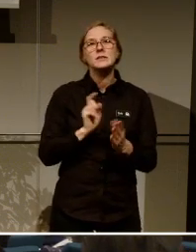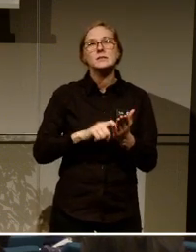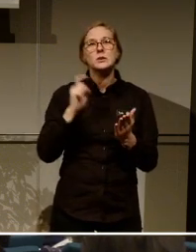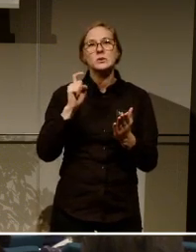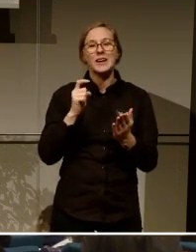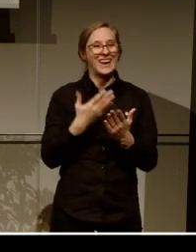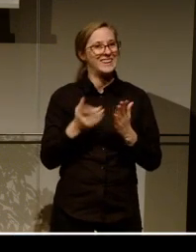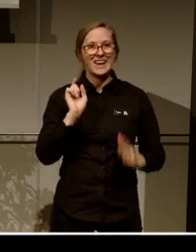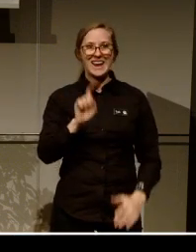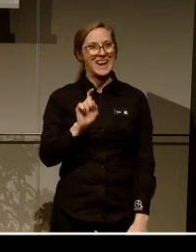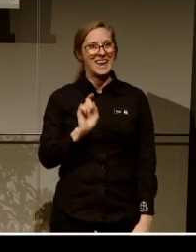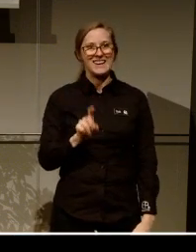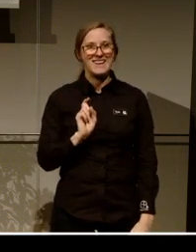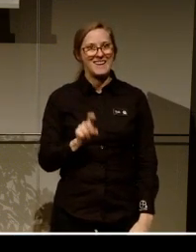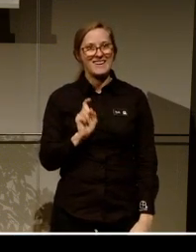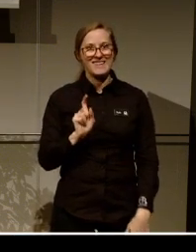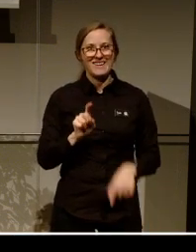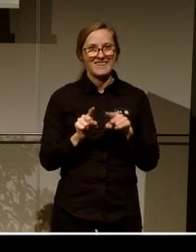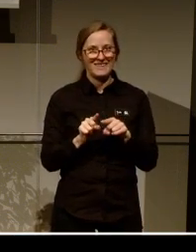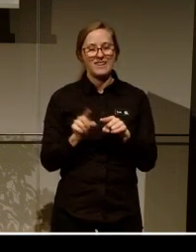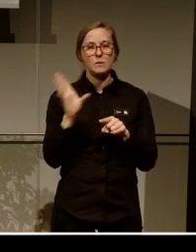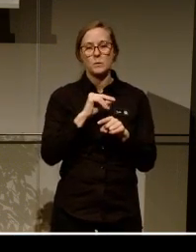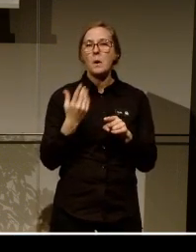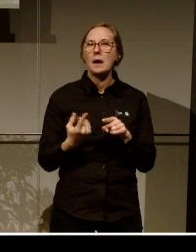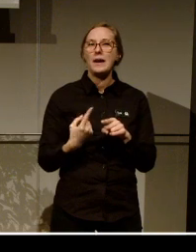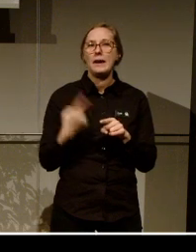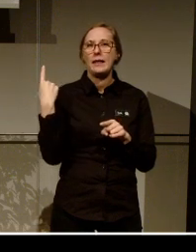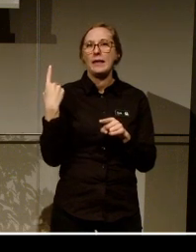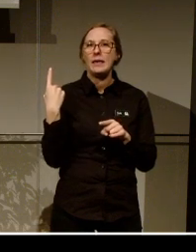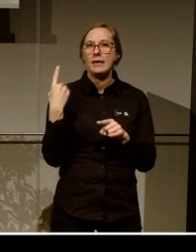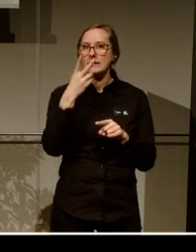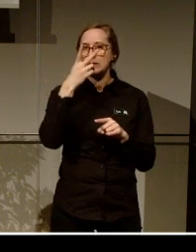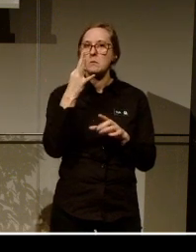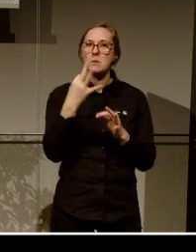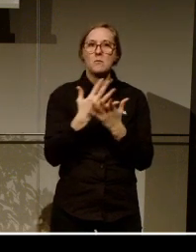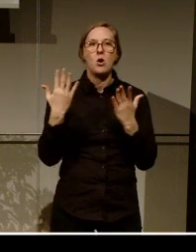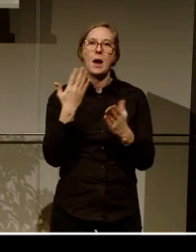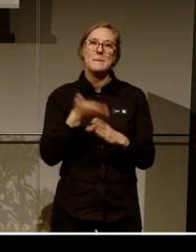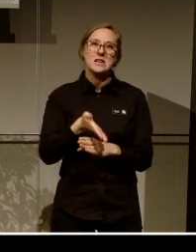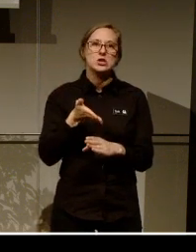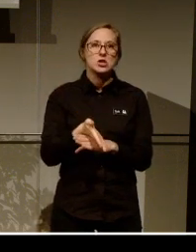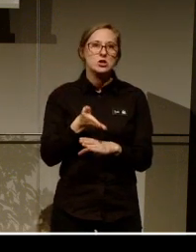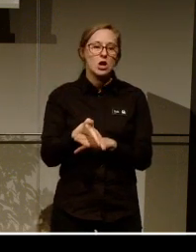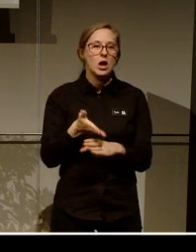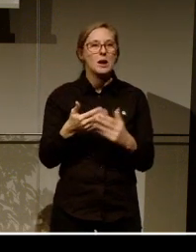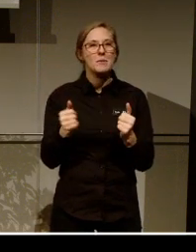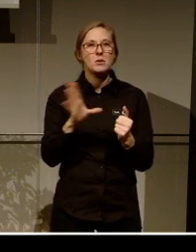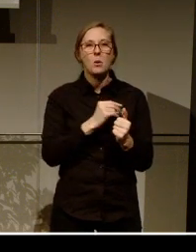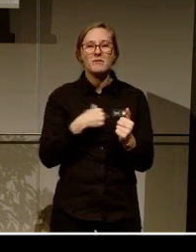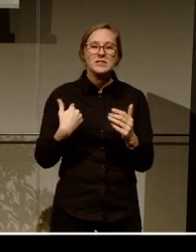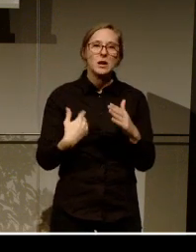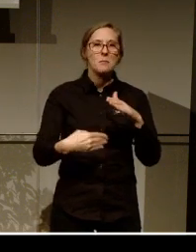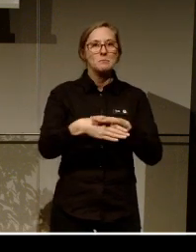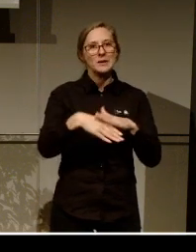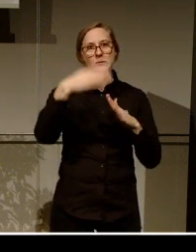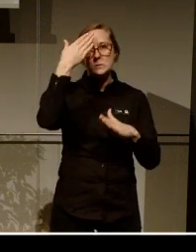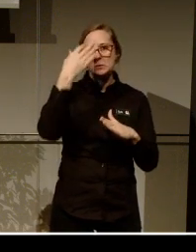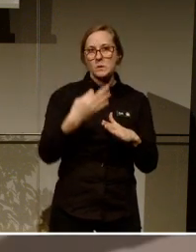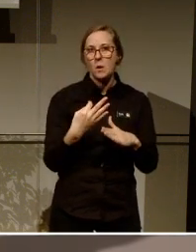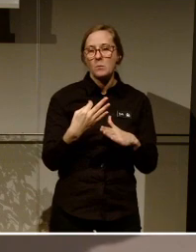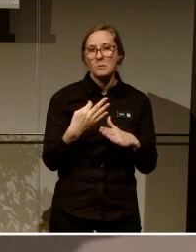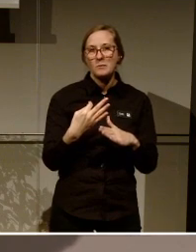klick. Mäter man klick så kan man ganska enkelt få upp besökarantalet, men har man då maximerat kunskapen? Det